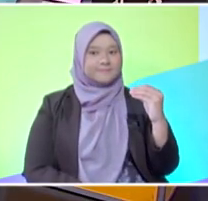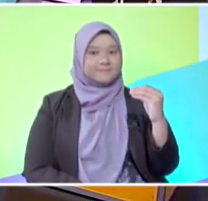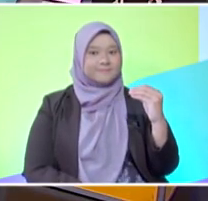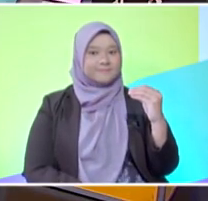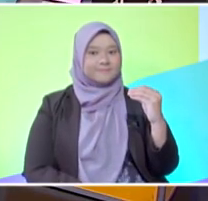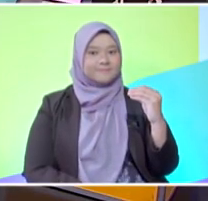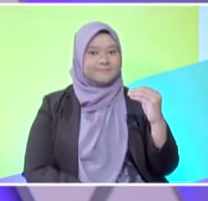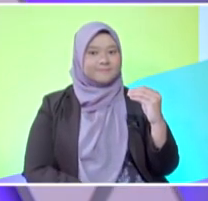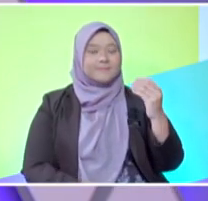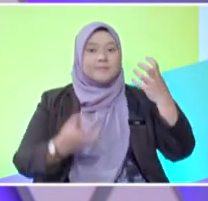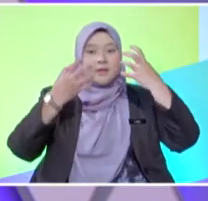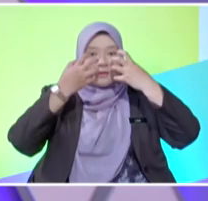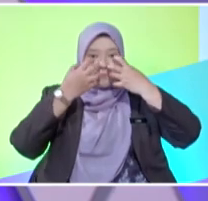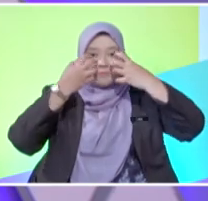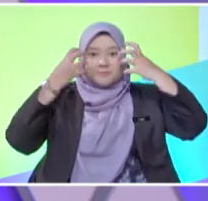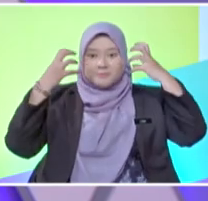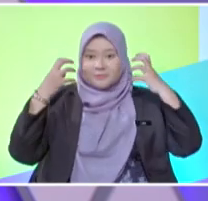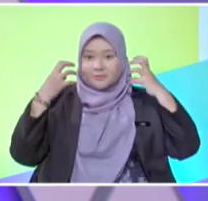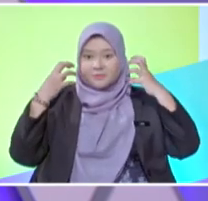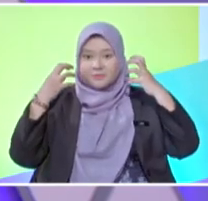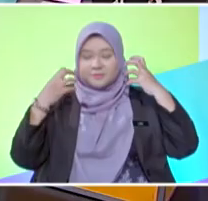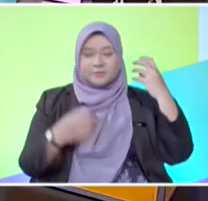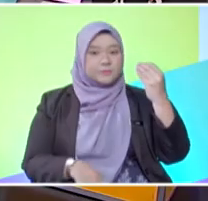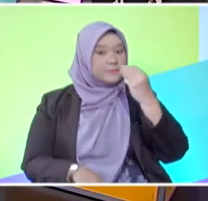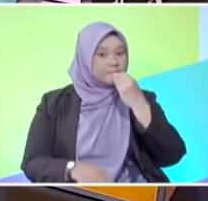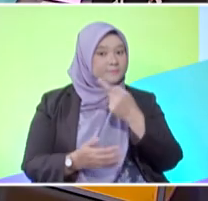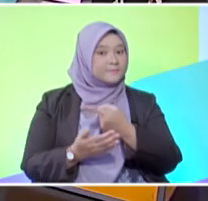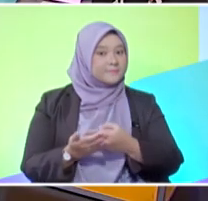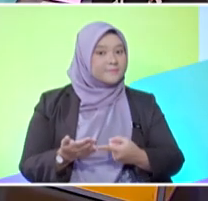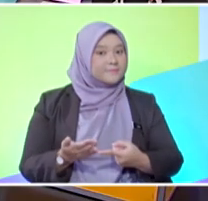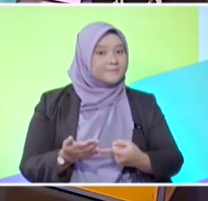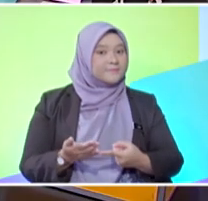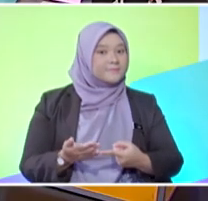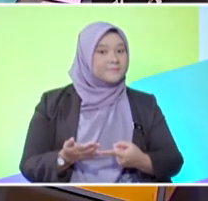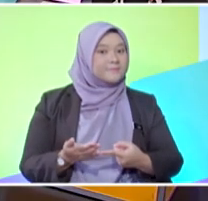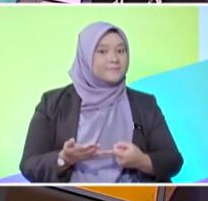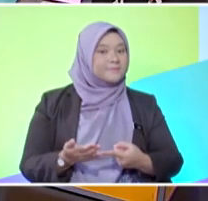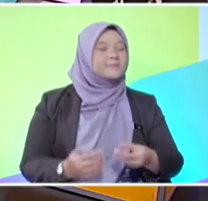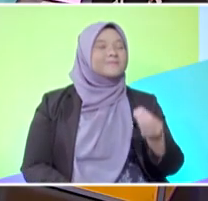harimau hewan yang makan ini yang makan daging anjing